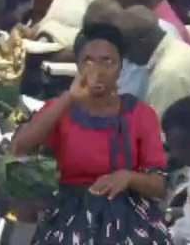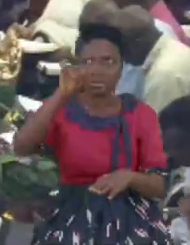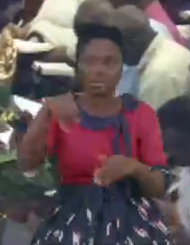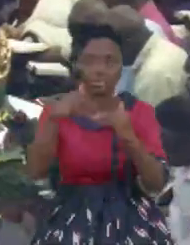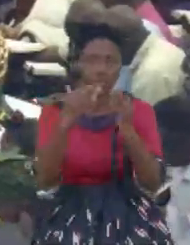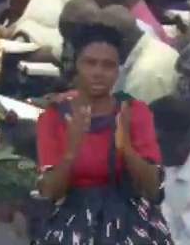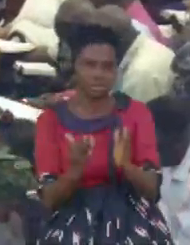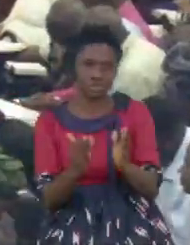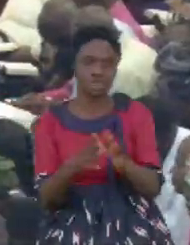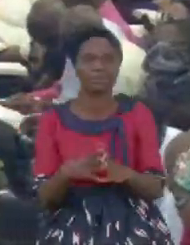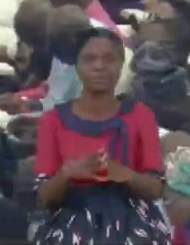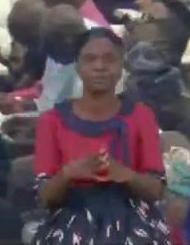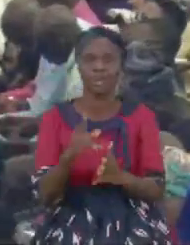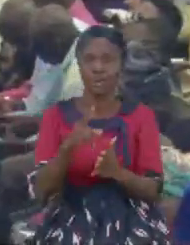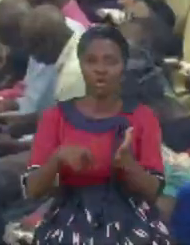Jérusalem.